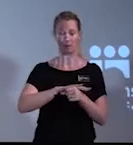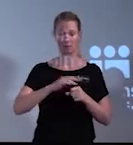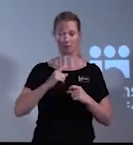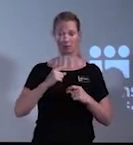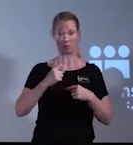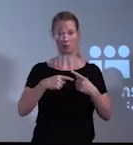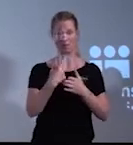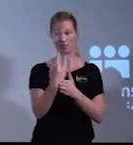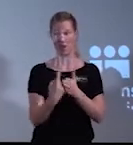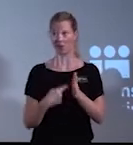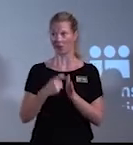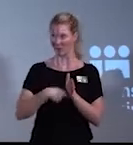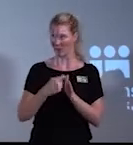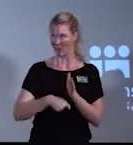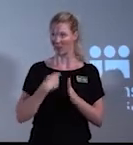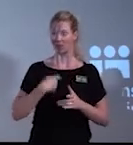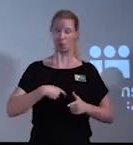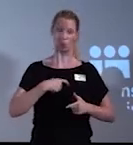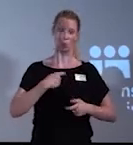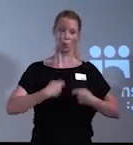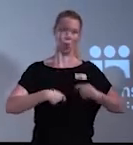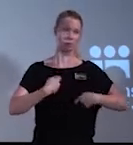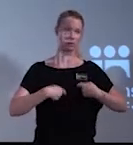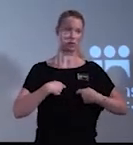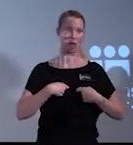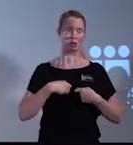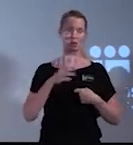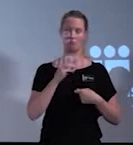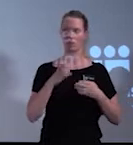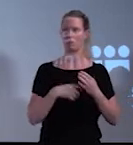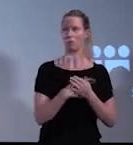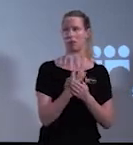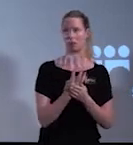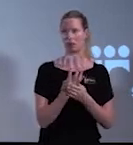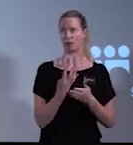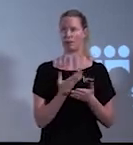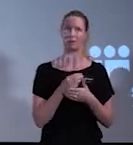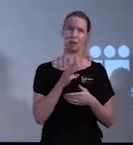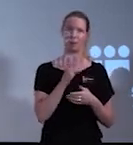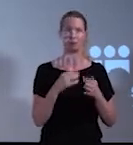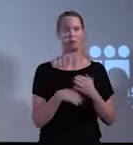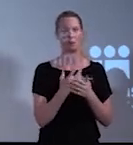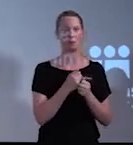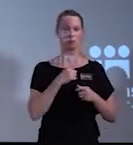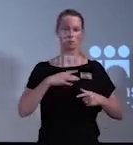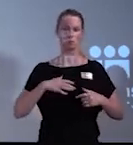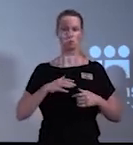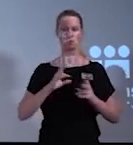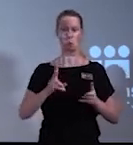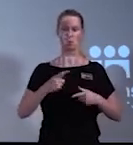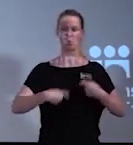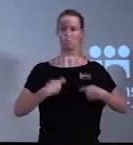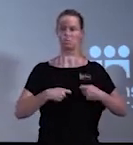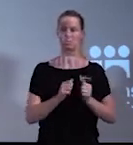ännu sämre för filmen som kommersiellt massmedium. Alltså, inte ett massmedium, men att vara kommersiell.